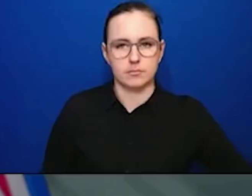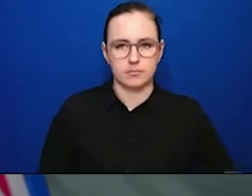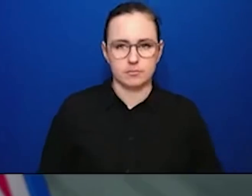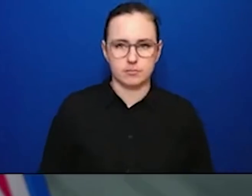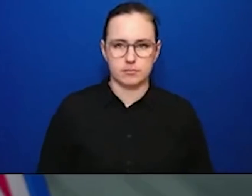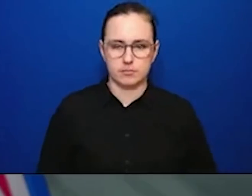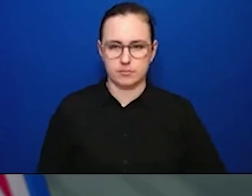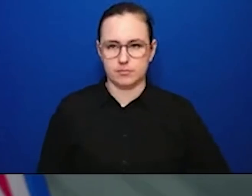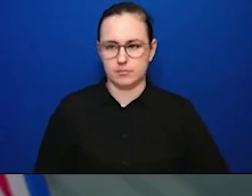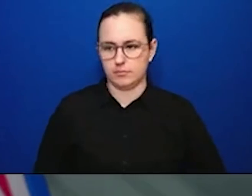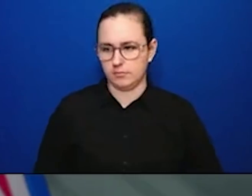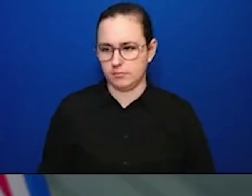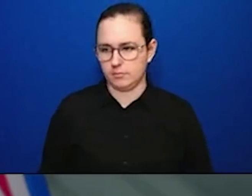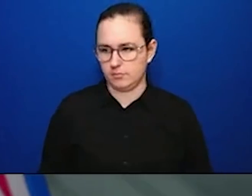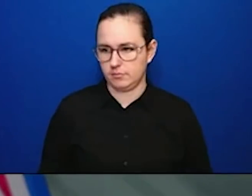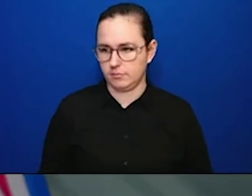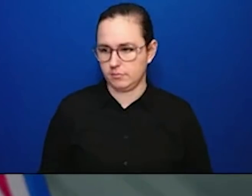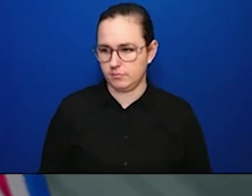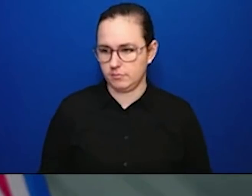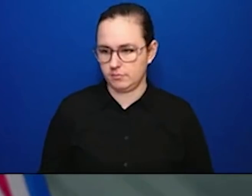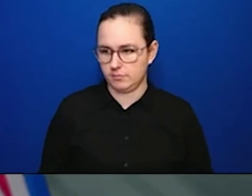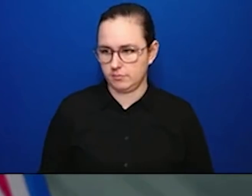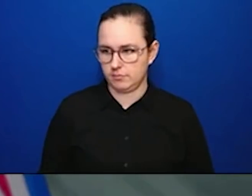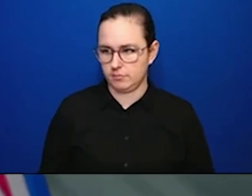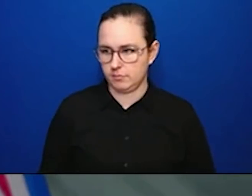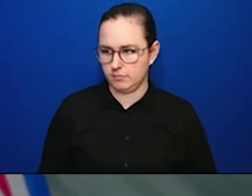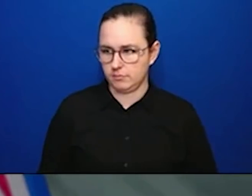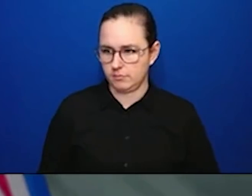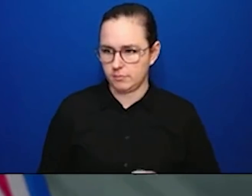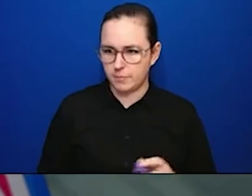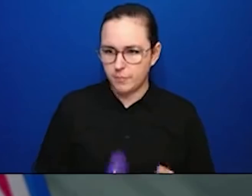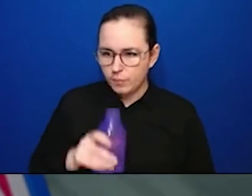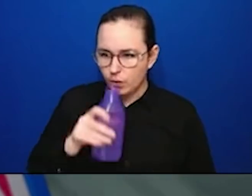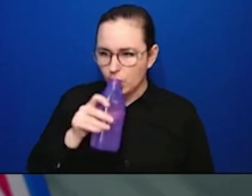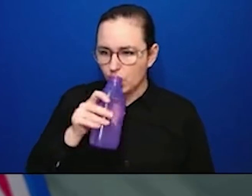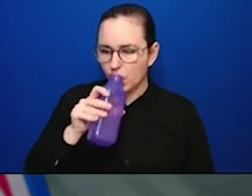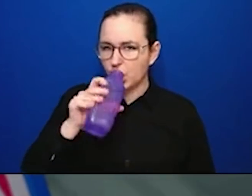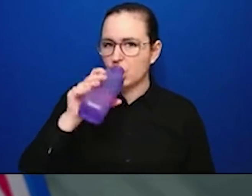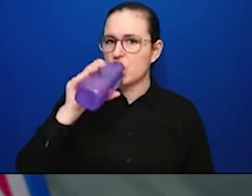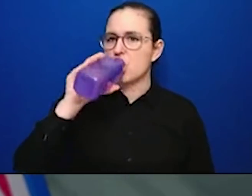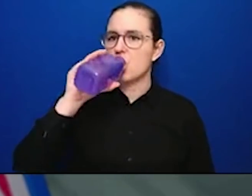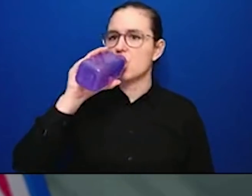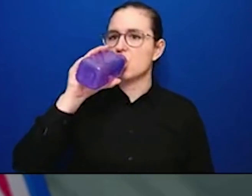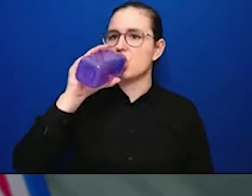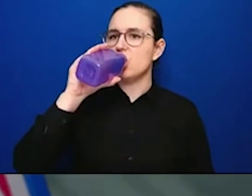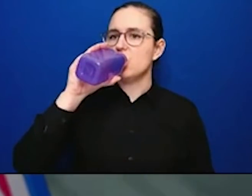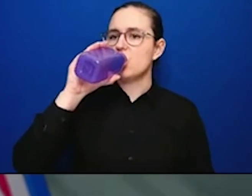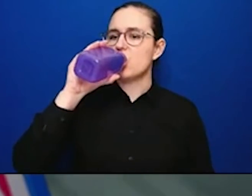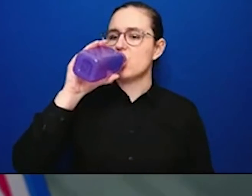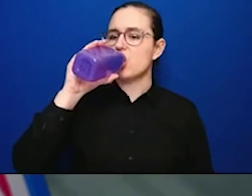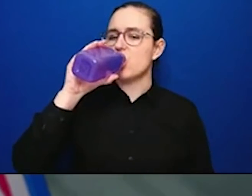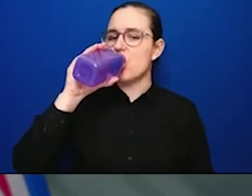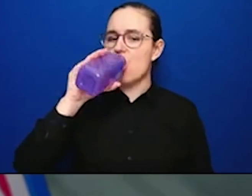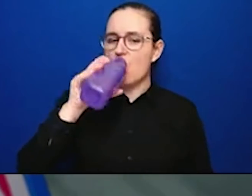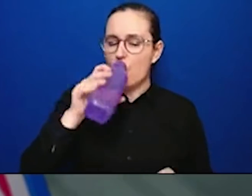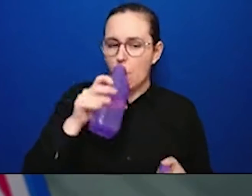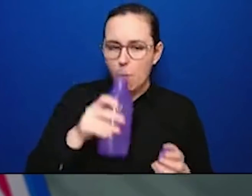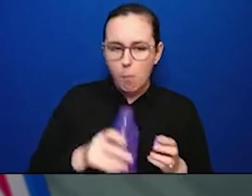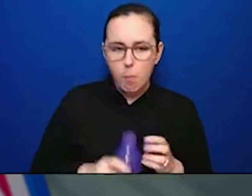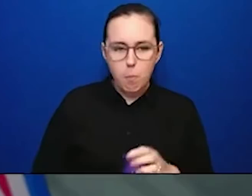l'industrie de la bien-être, l'industrie des gymnases, cette